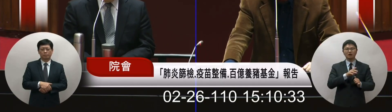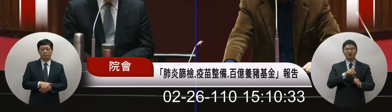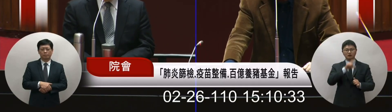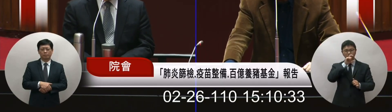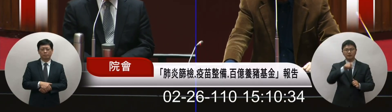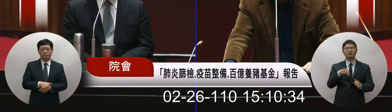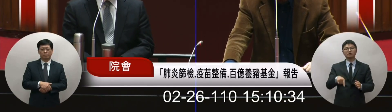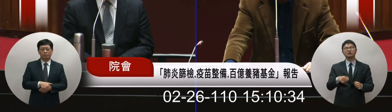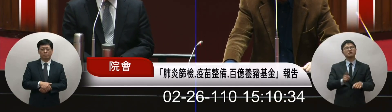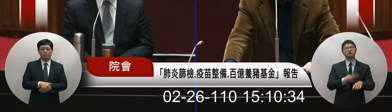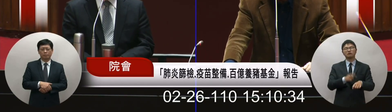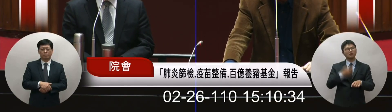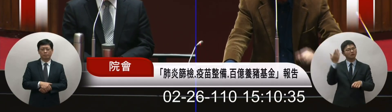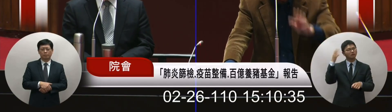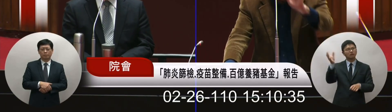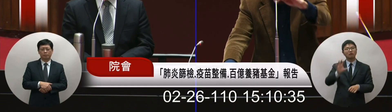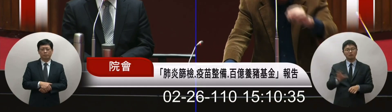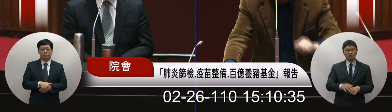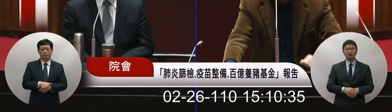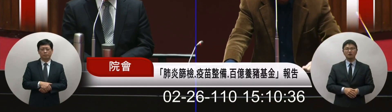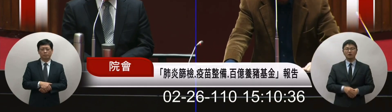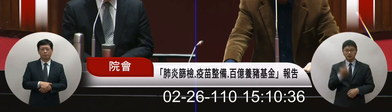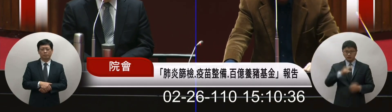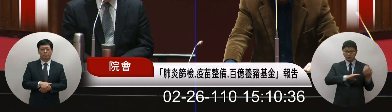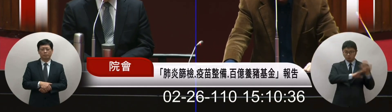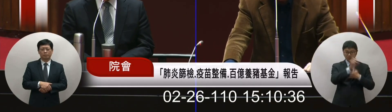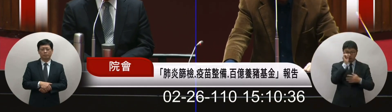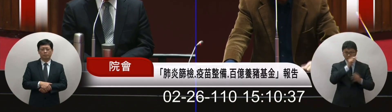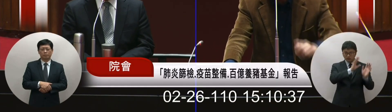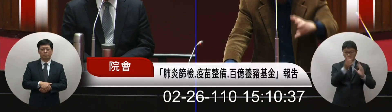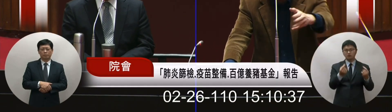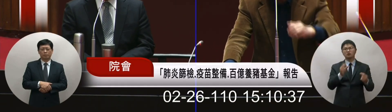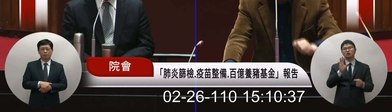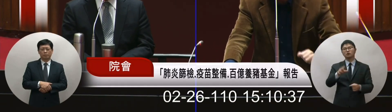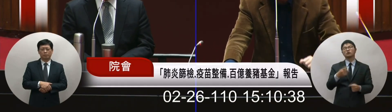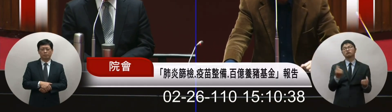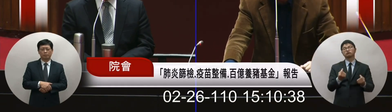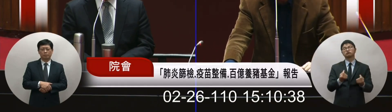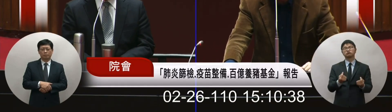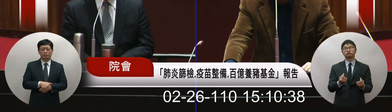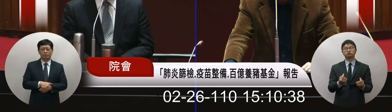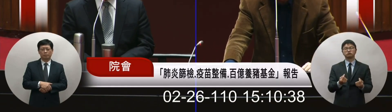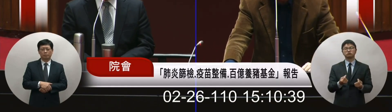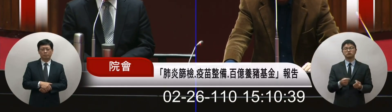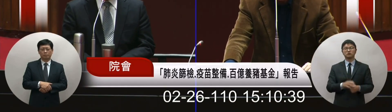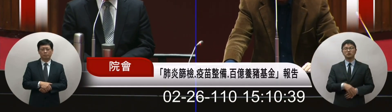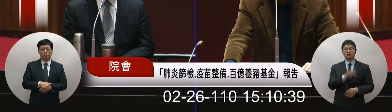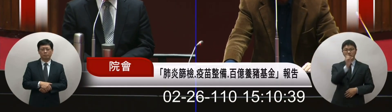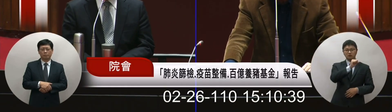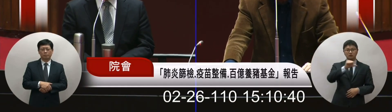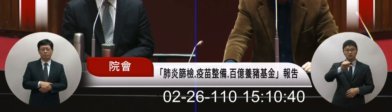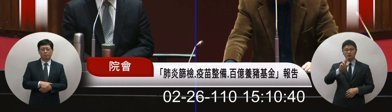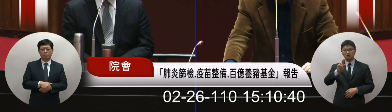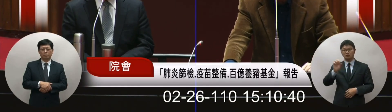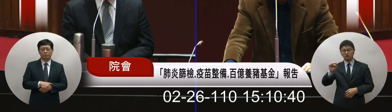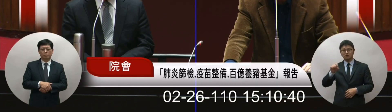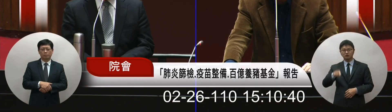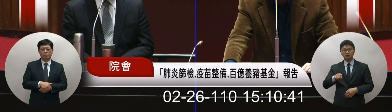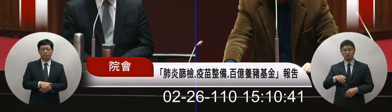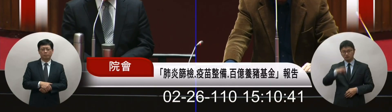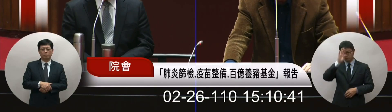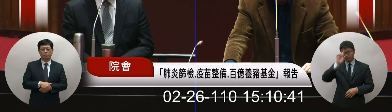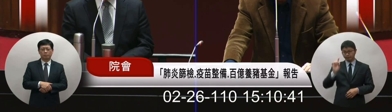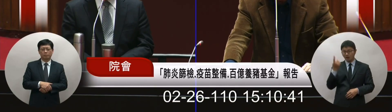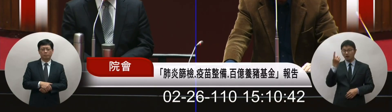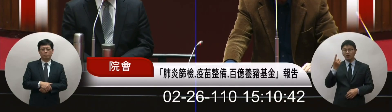称都有了，也有不是这样子的了。啊，举个最简单的例子 ，SARS 从哪里开